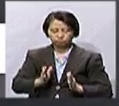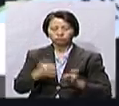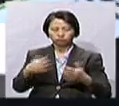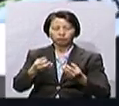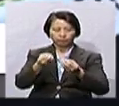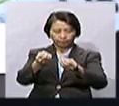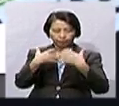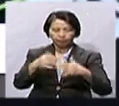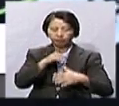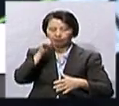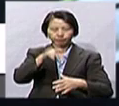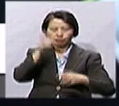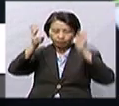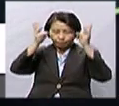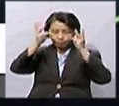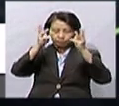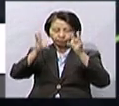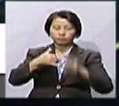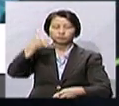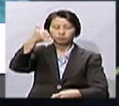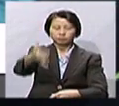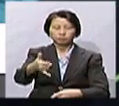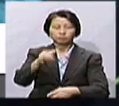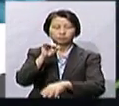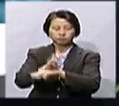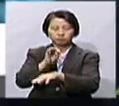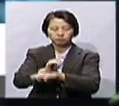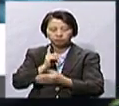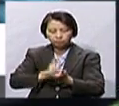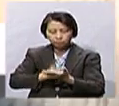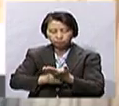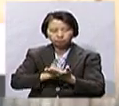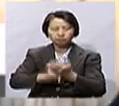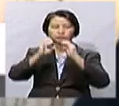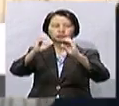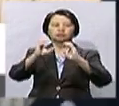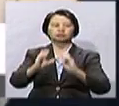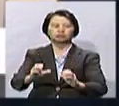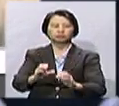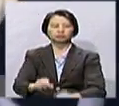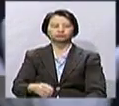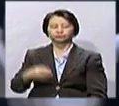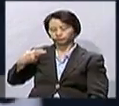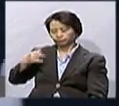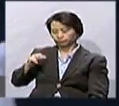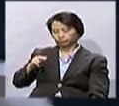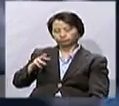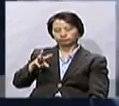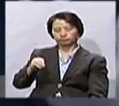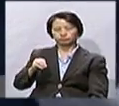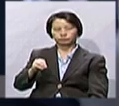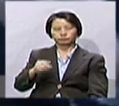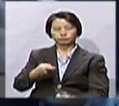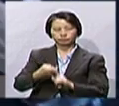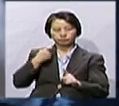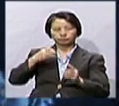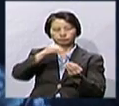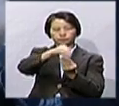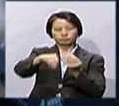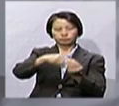mereka tidak perlu bimbang untuk hadir dalam sesi runding cara. Hani Muhili, Mekah Al-Mukarramah.